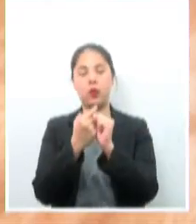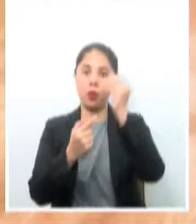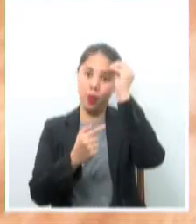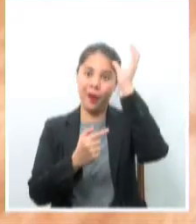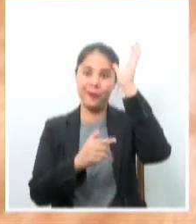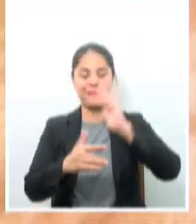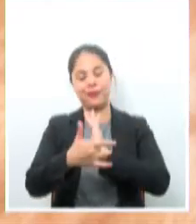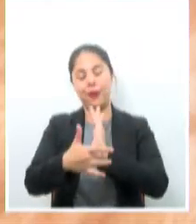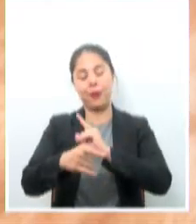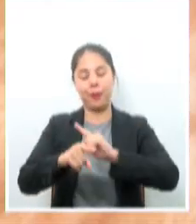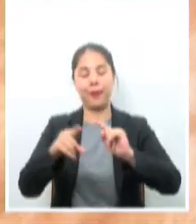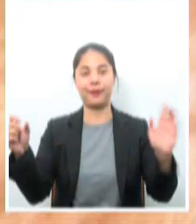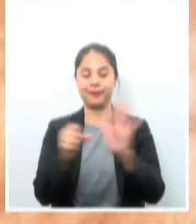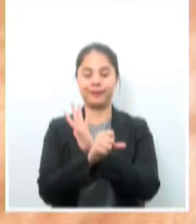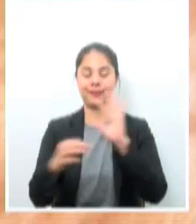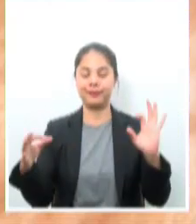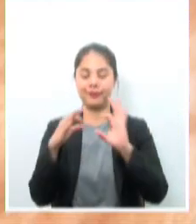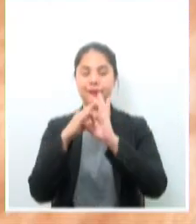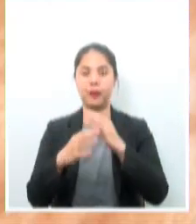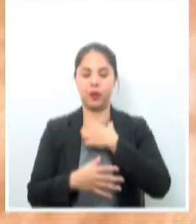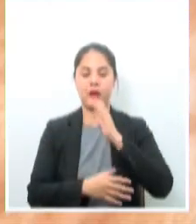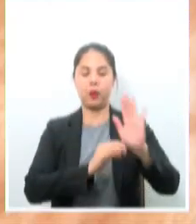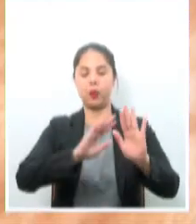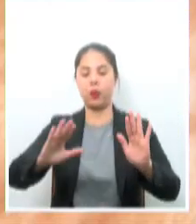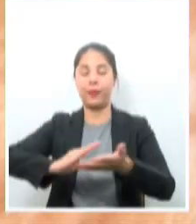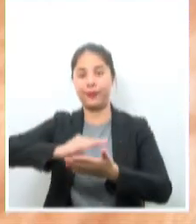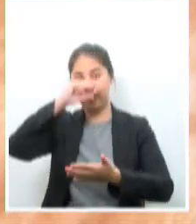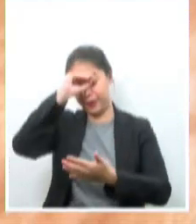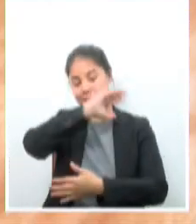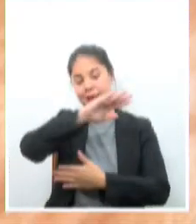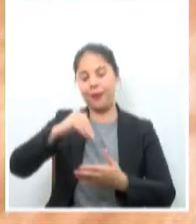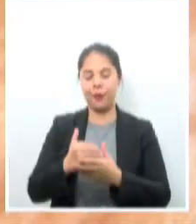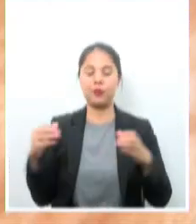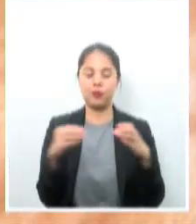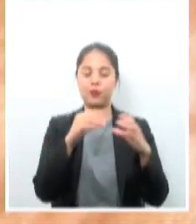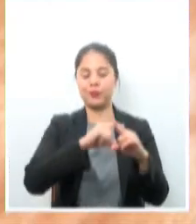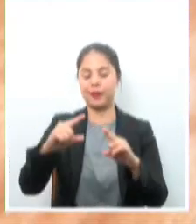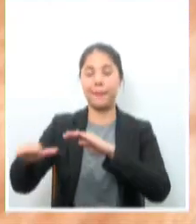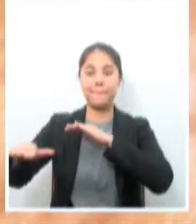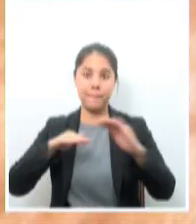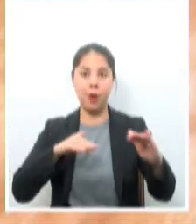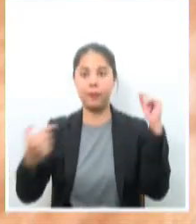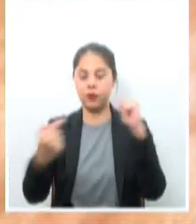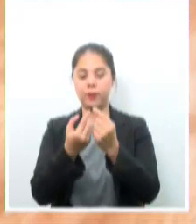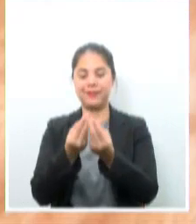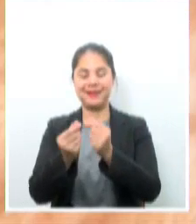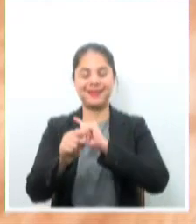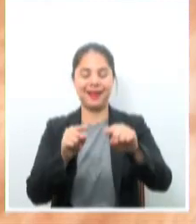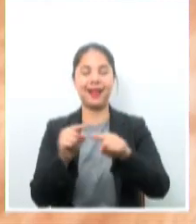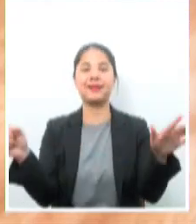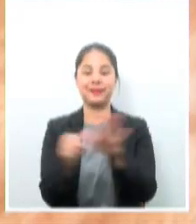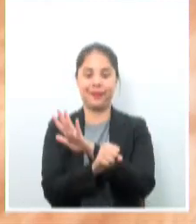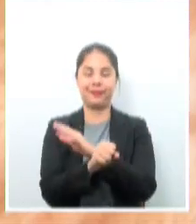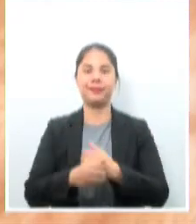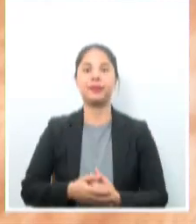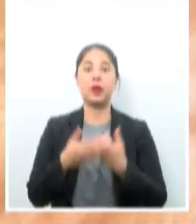รู้ที่ทันสมัยมากๆเลยนะคะซึ่งสอดคล้องกับความต้องการของผู้เรียนทุกกลุ่มค่ะและที่สำคัญยังครอบคลุมทุกพื้นที่ด้วยนะคะ